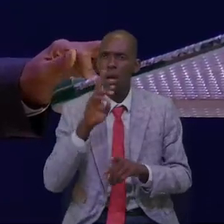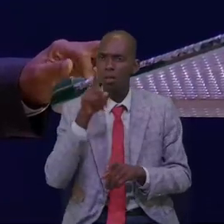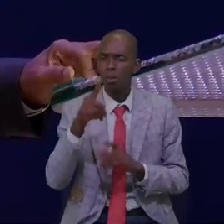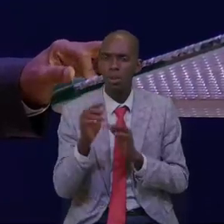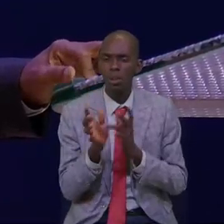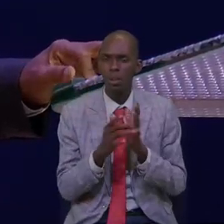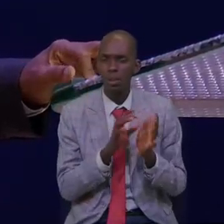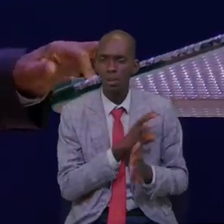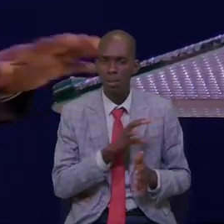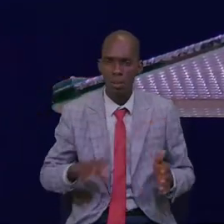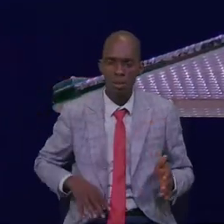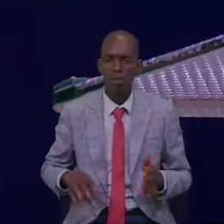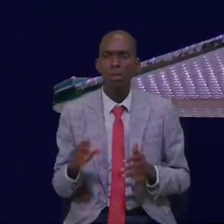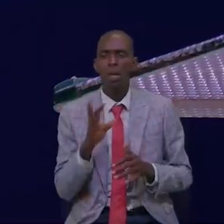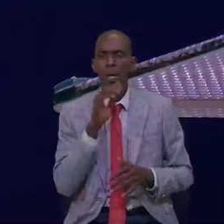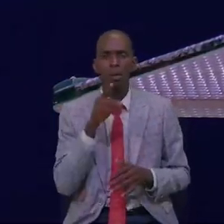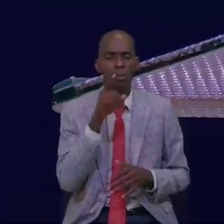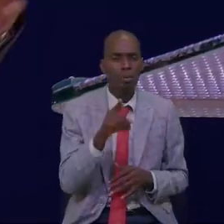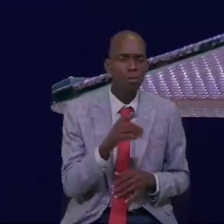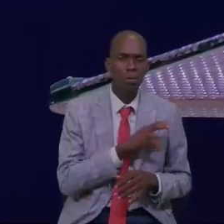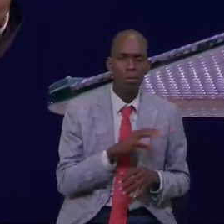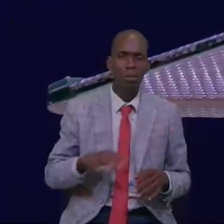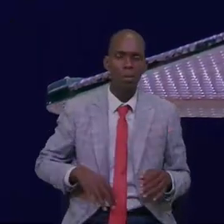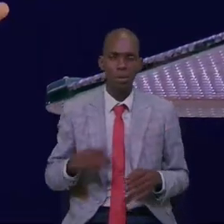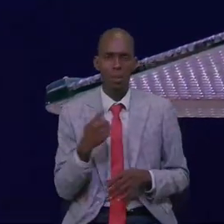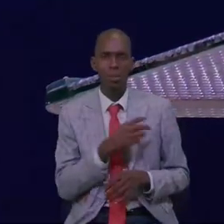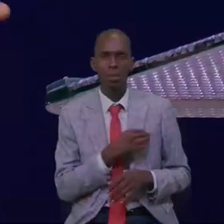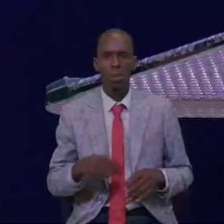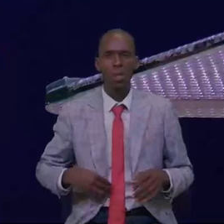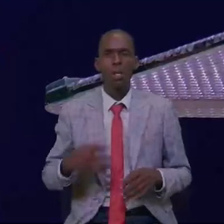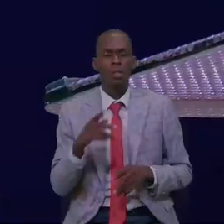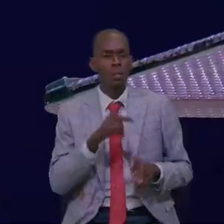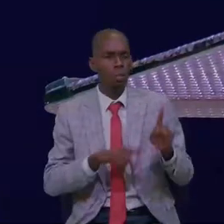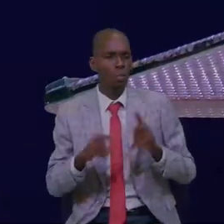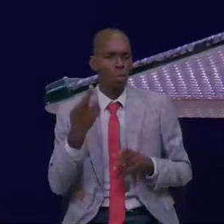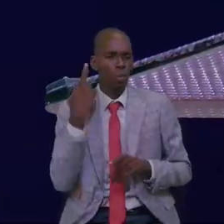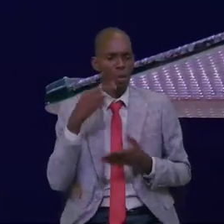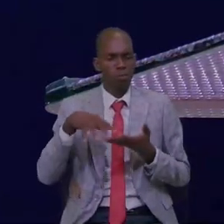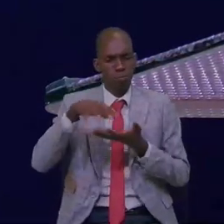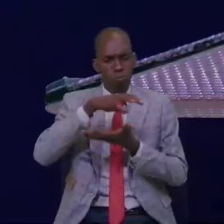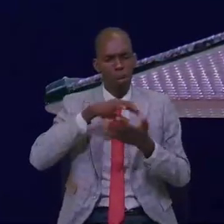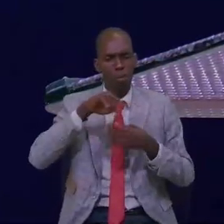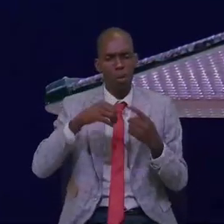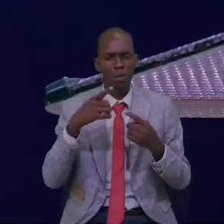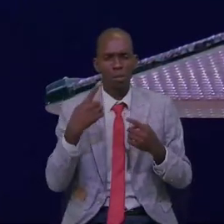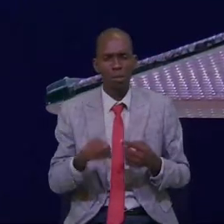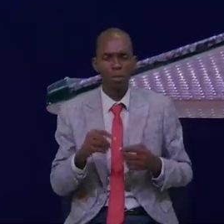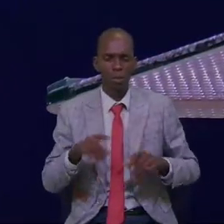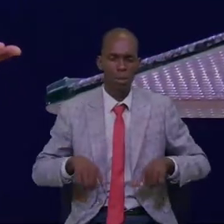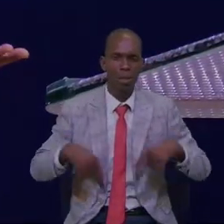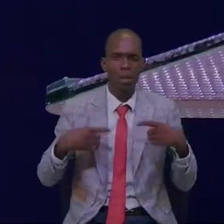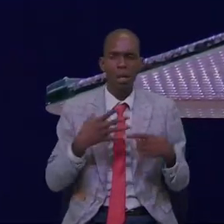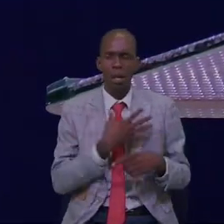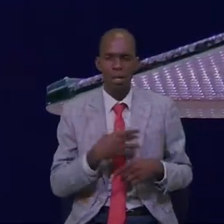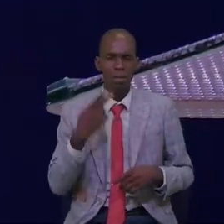à Babylone, à Bethléem. Ils étaient confus au sujet de leur compréhension, mais ils l'ont vu faire